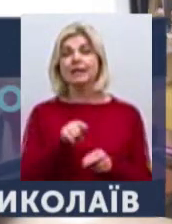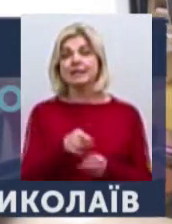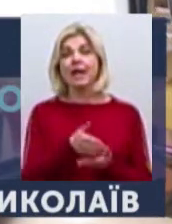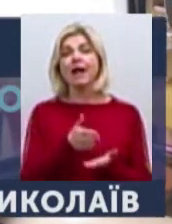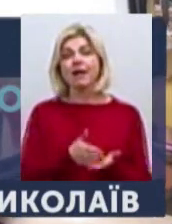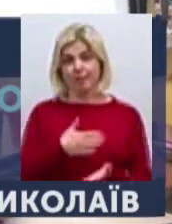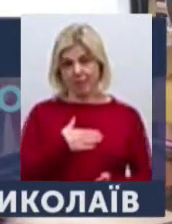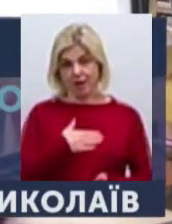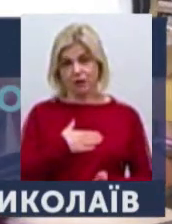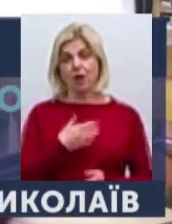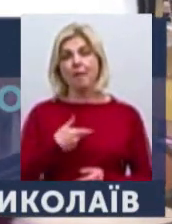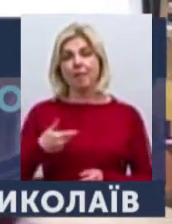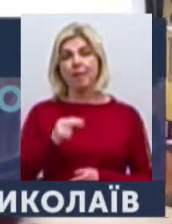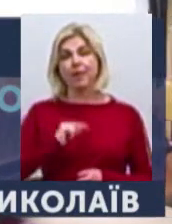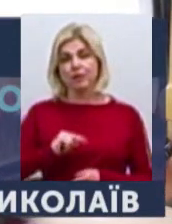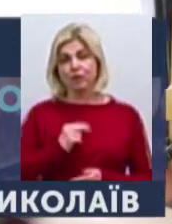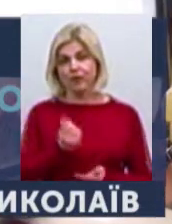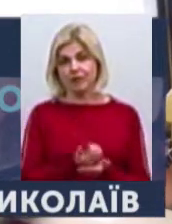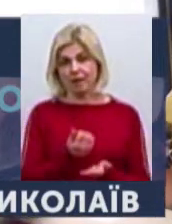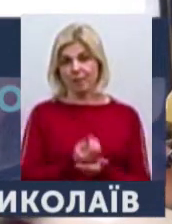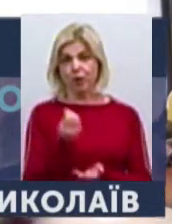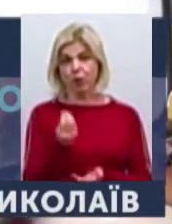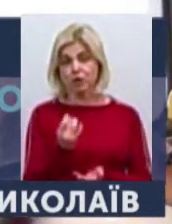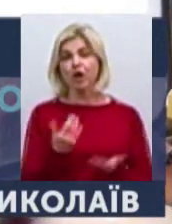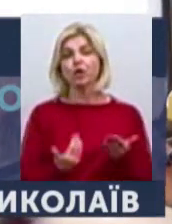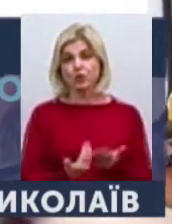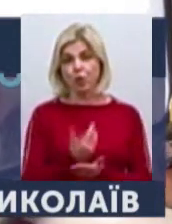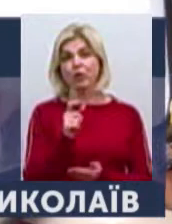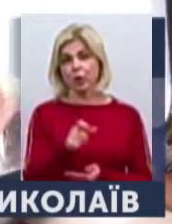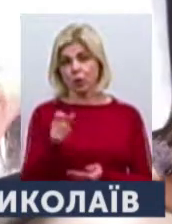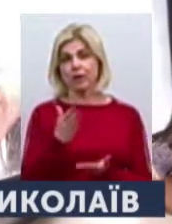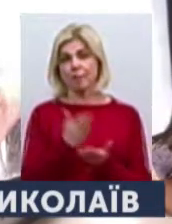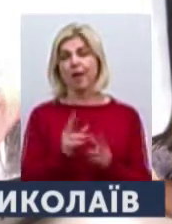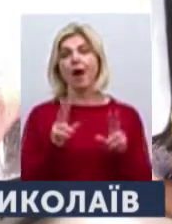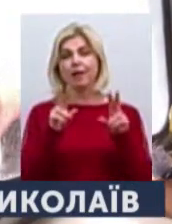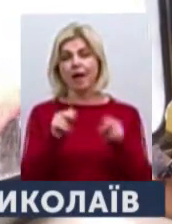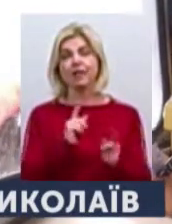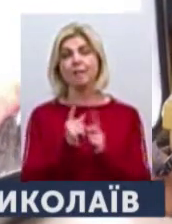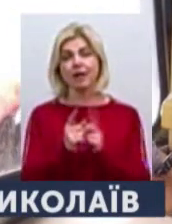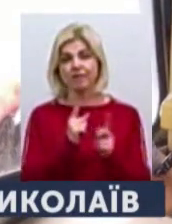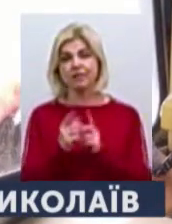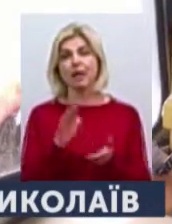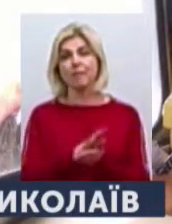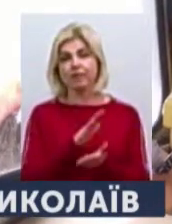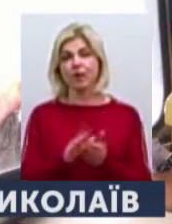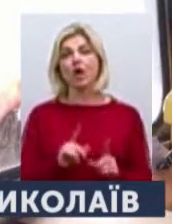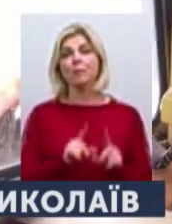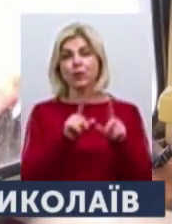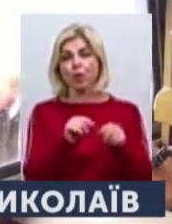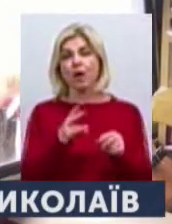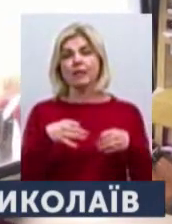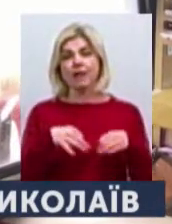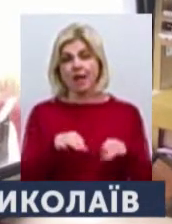Це хліб наш. Ми працюємо, заробляємо гроші. Знову ж таки, люди мають гарантію перевезень, зокрема безкоштовного проїзду на транспорті